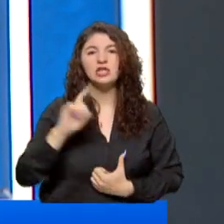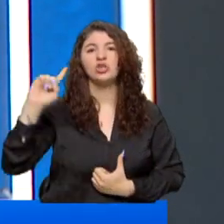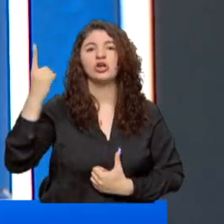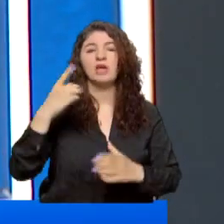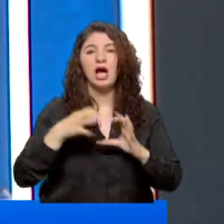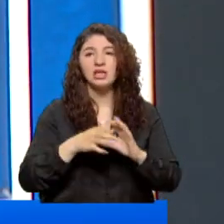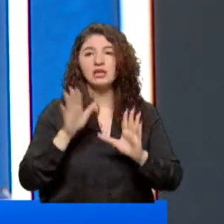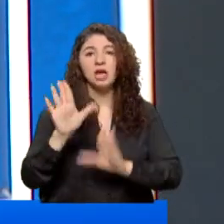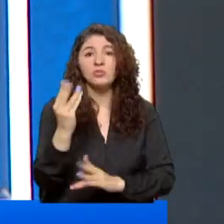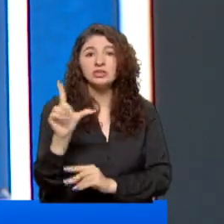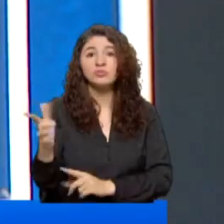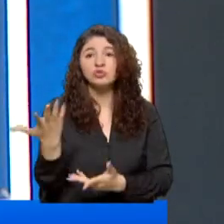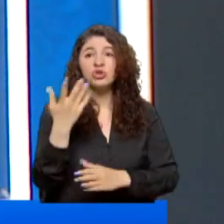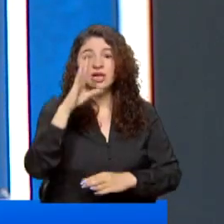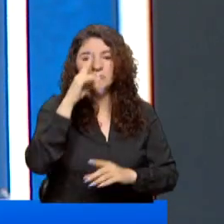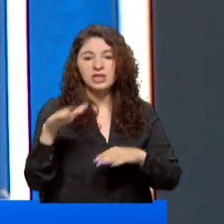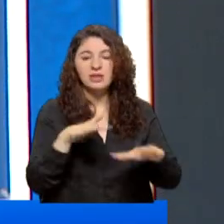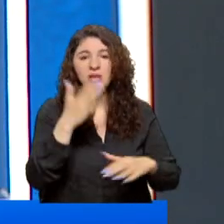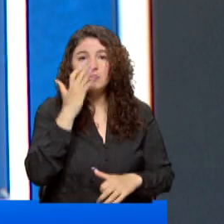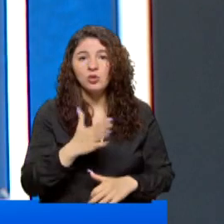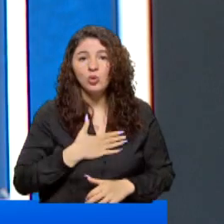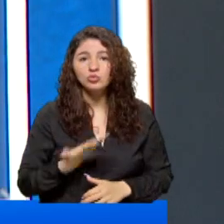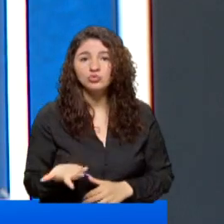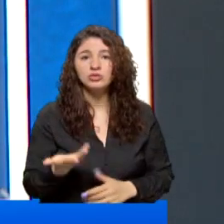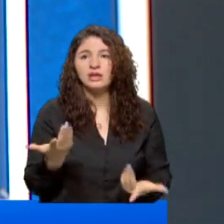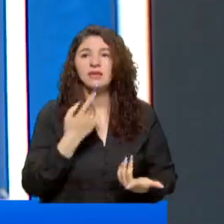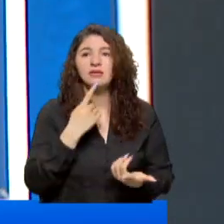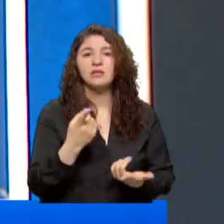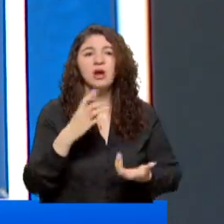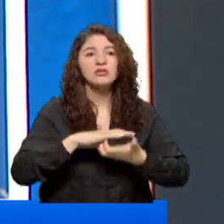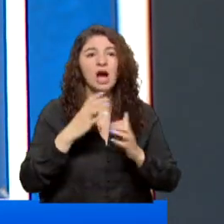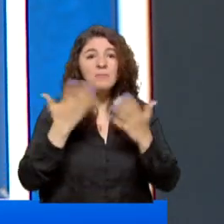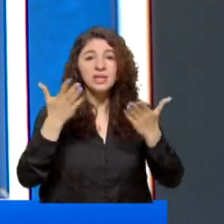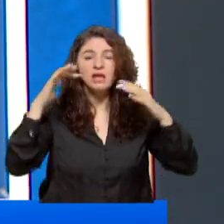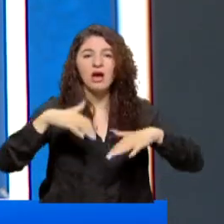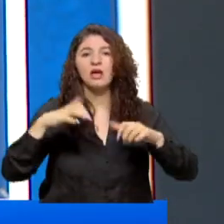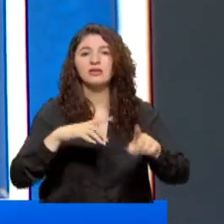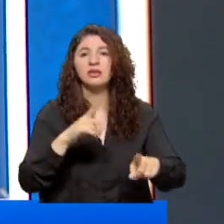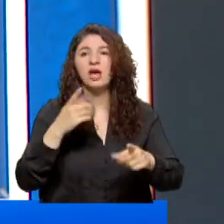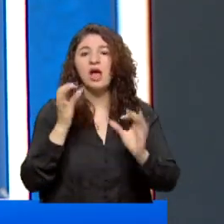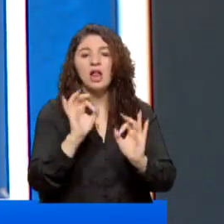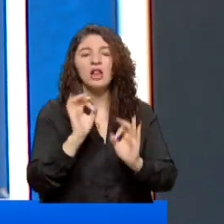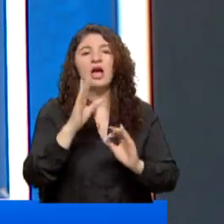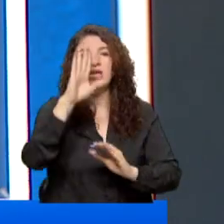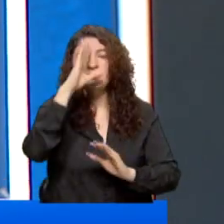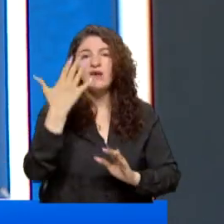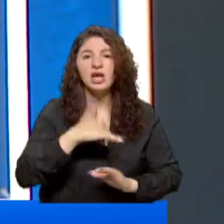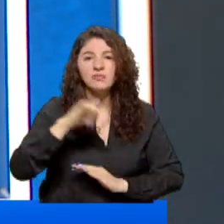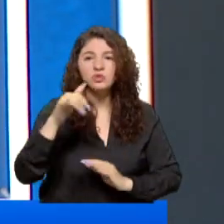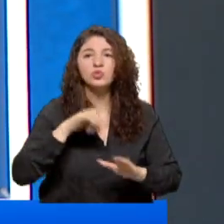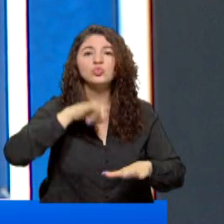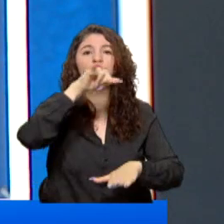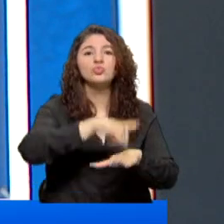yönetimi ile ilgili kalması lazım Çünkü İstanbul'da bir deprem bekleniyor ya diyelim ki işte kar bile yağdığında mevcut İstanbul Havaalanı'na